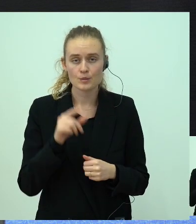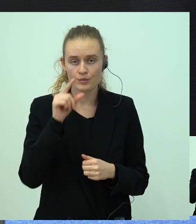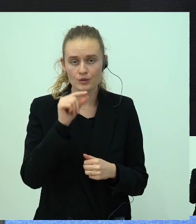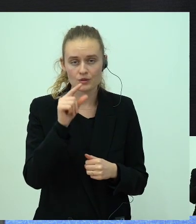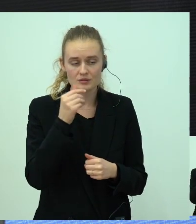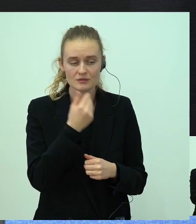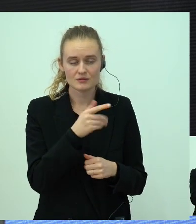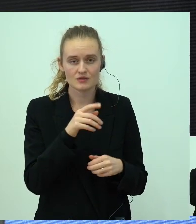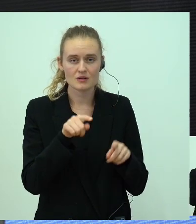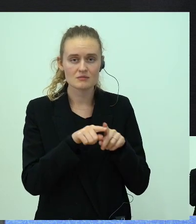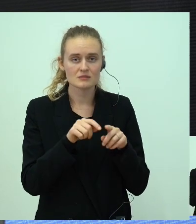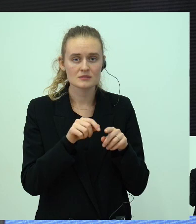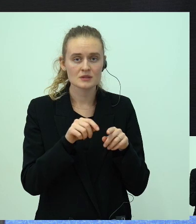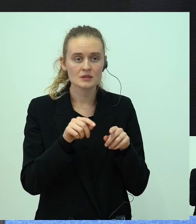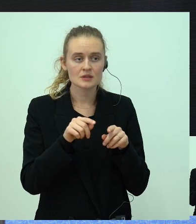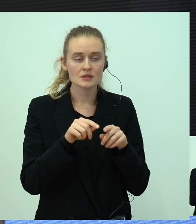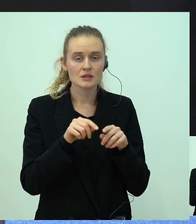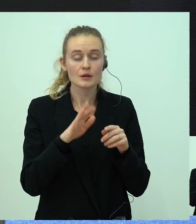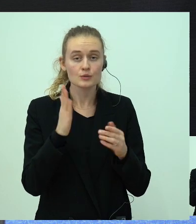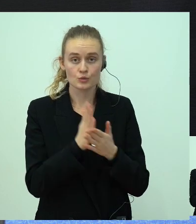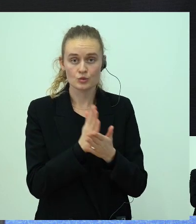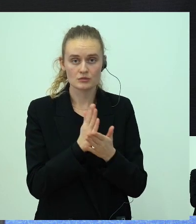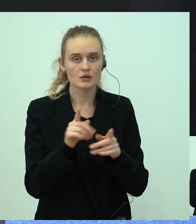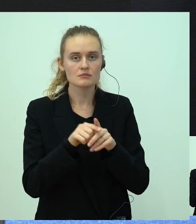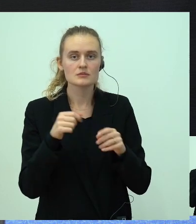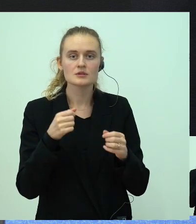stiprinti strategiją skirtą kovai su antisemitizmu,